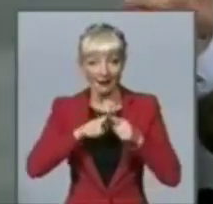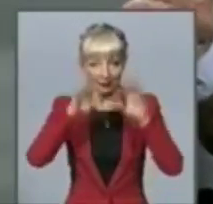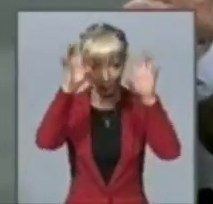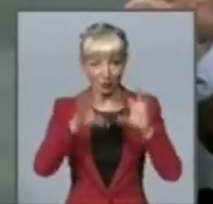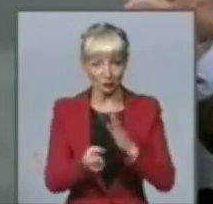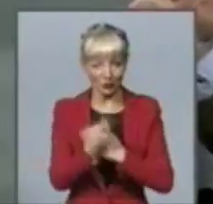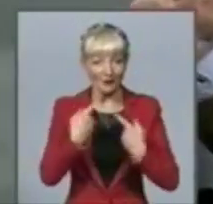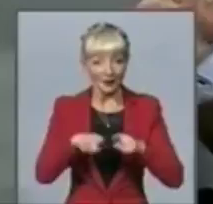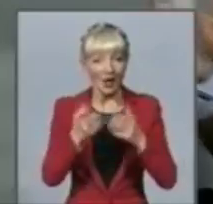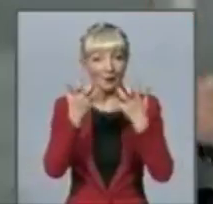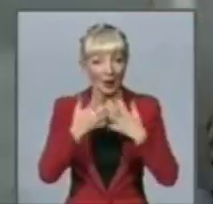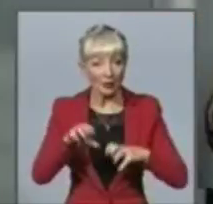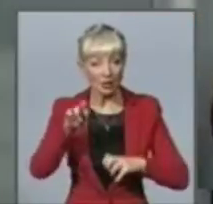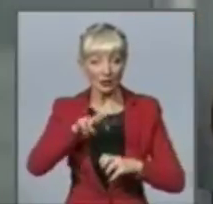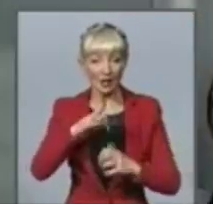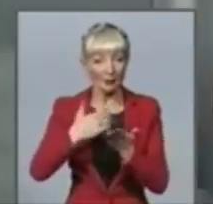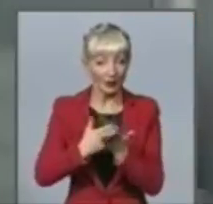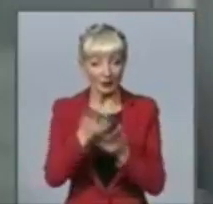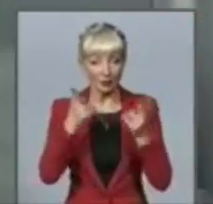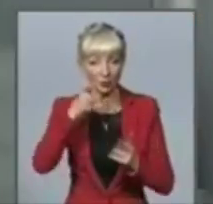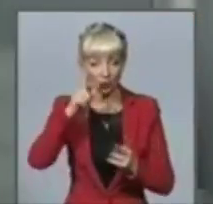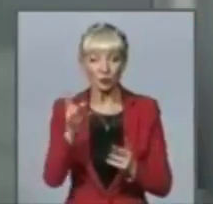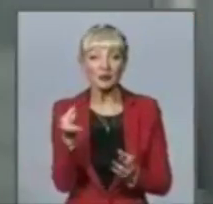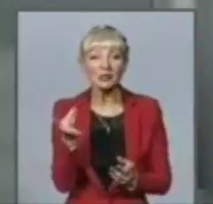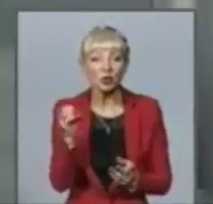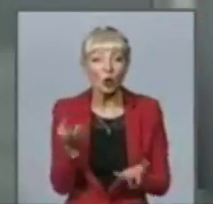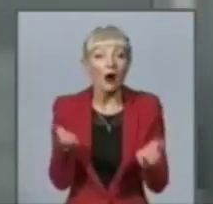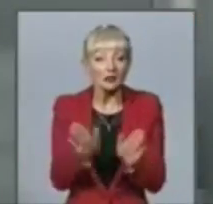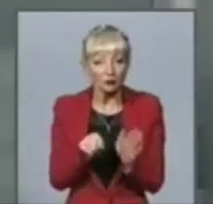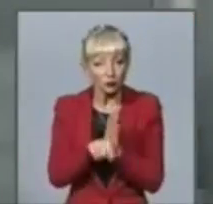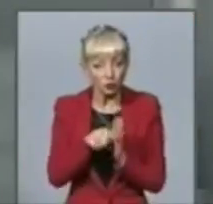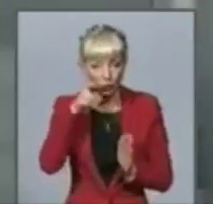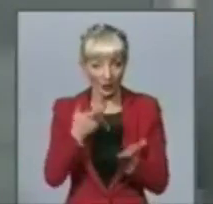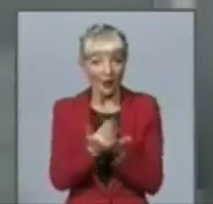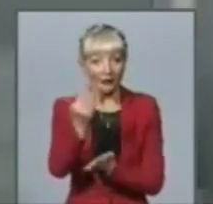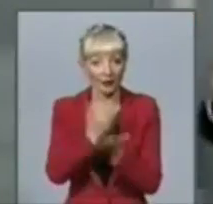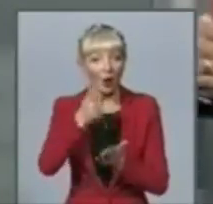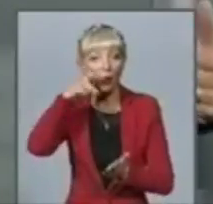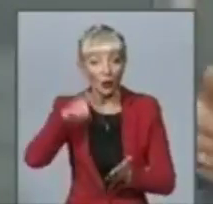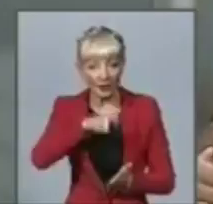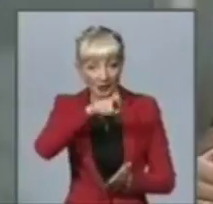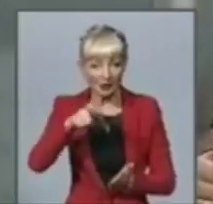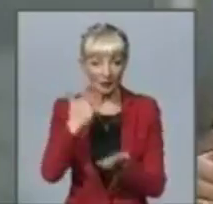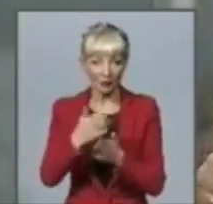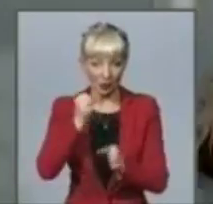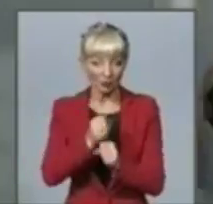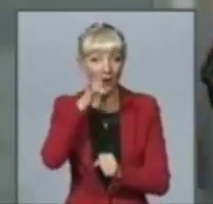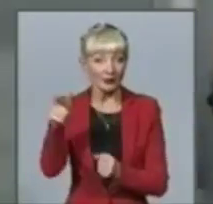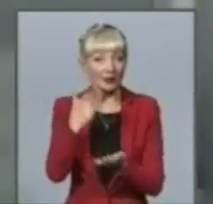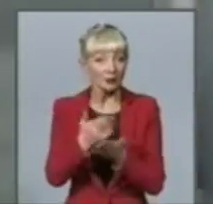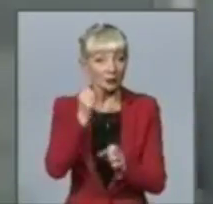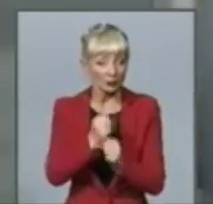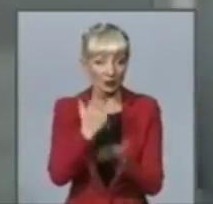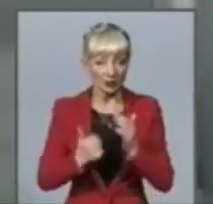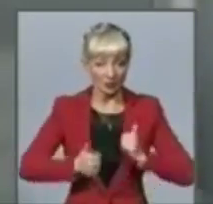така промислова політика потрібна країні, щоб сировина залишалась всередині країни, тоді українці мають роботу. Коли вони мають роботу, значить є